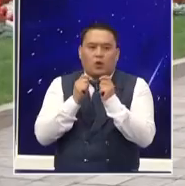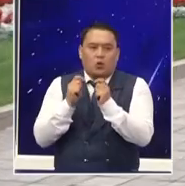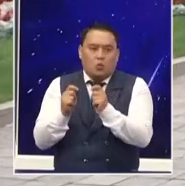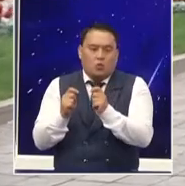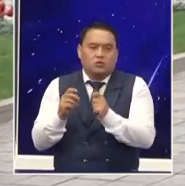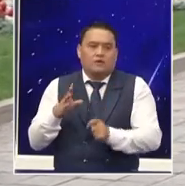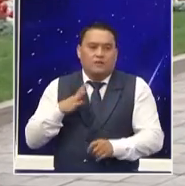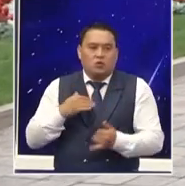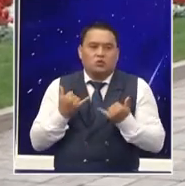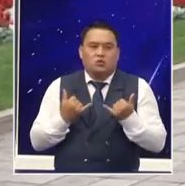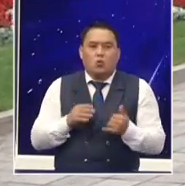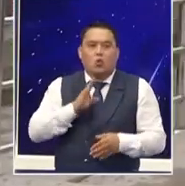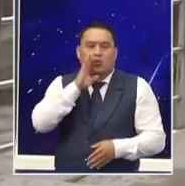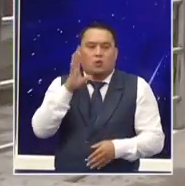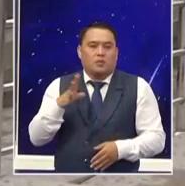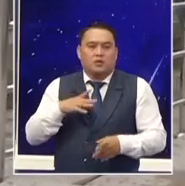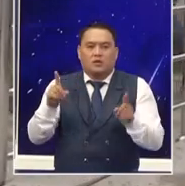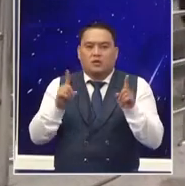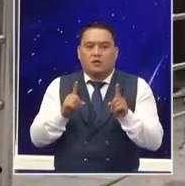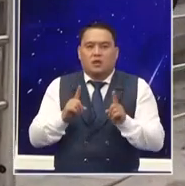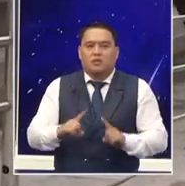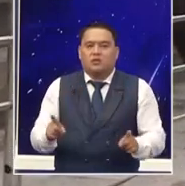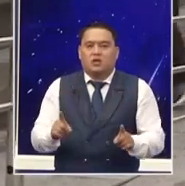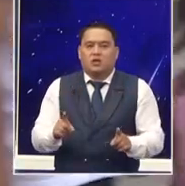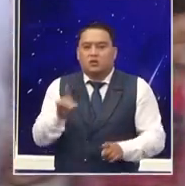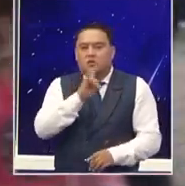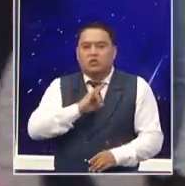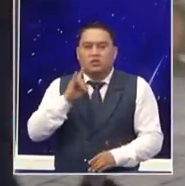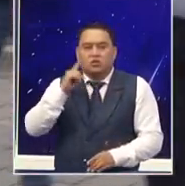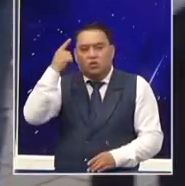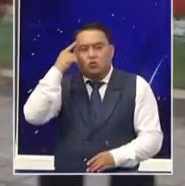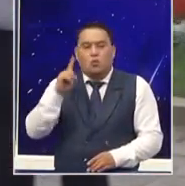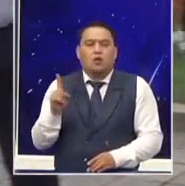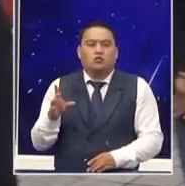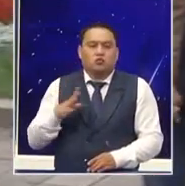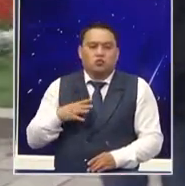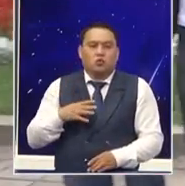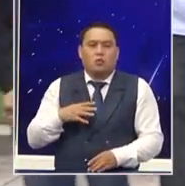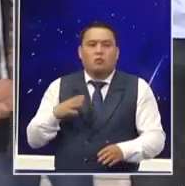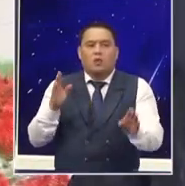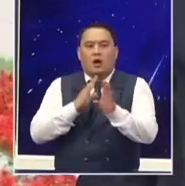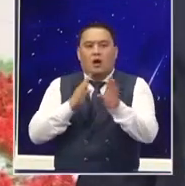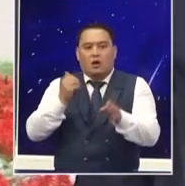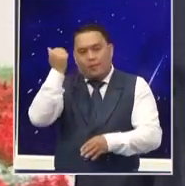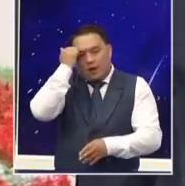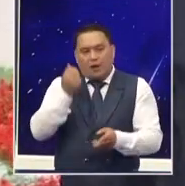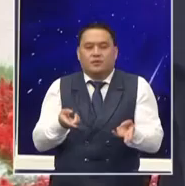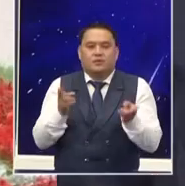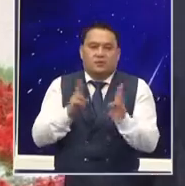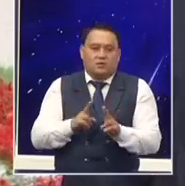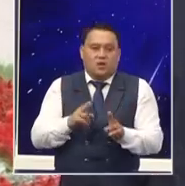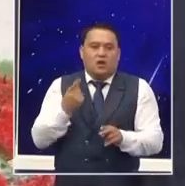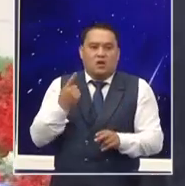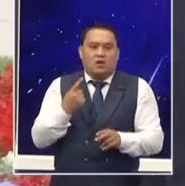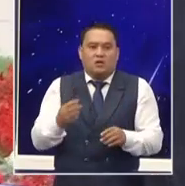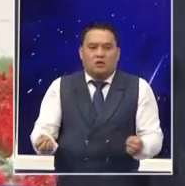ежемесячно. Сегодняшний день с утра был для нее обычным. И женщина и не подозревала, что, несмотря на пасмурную погоду, в ее памяти он запечатлится как один